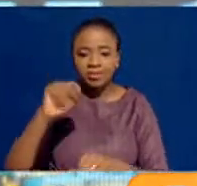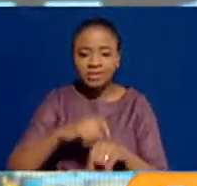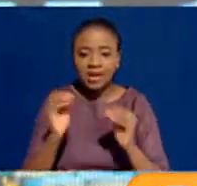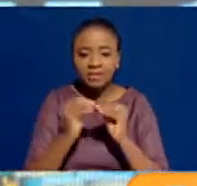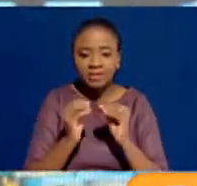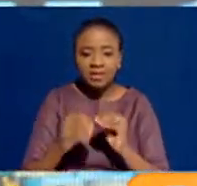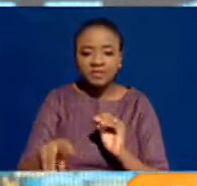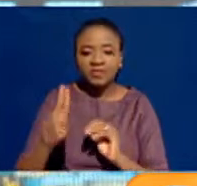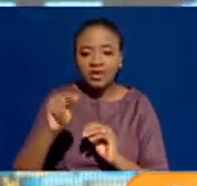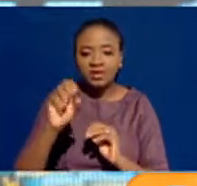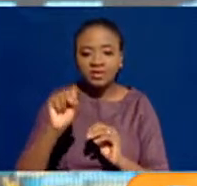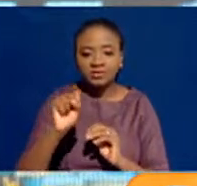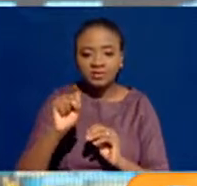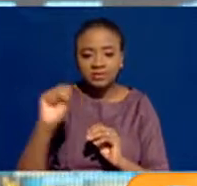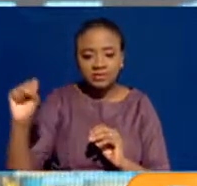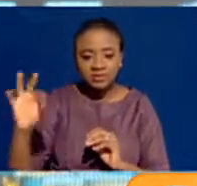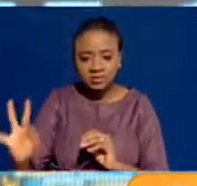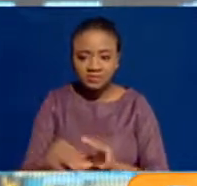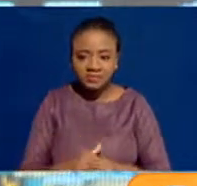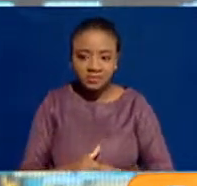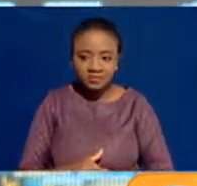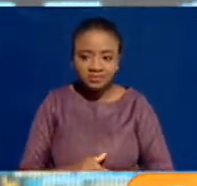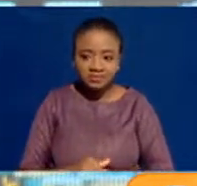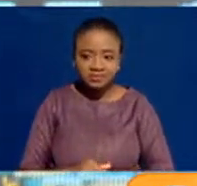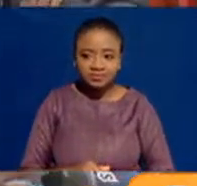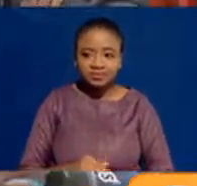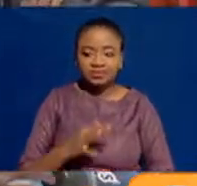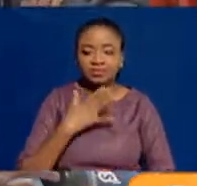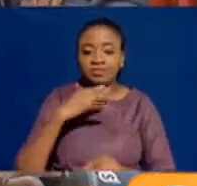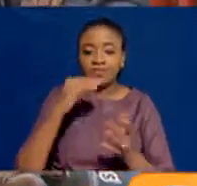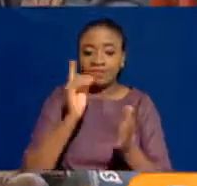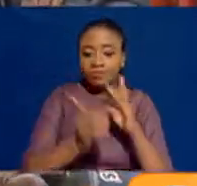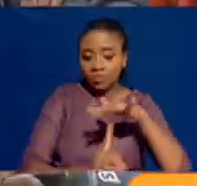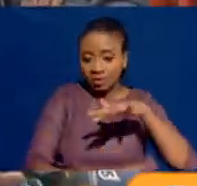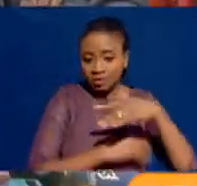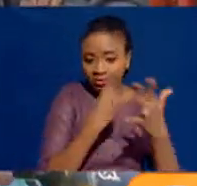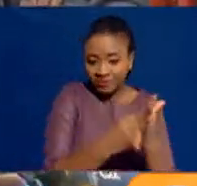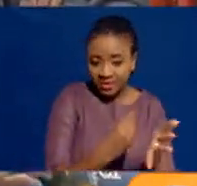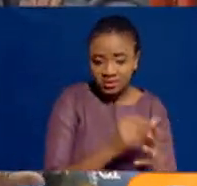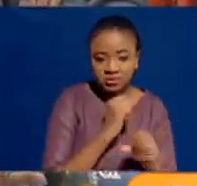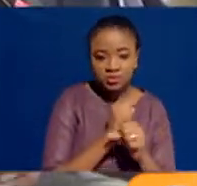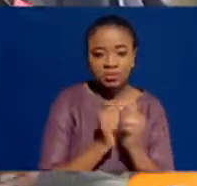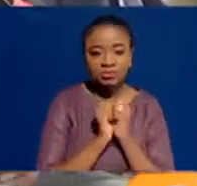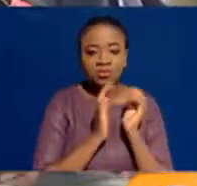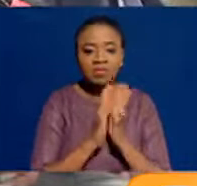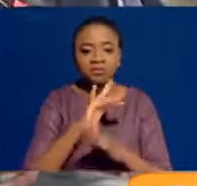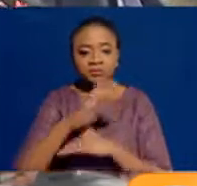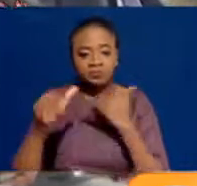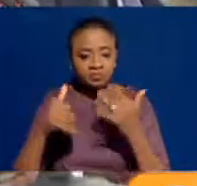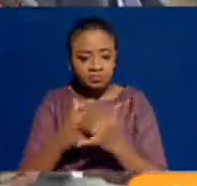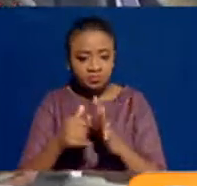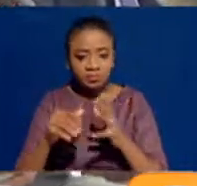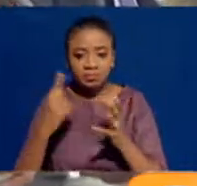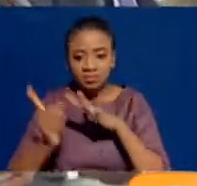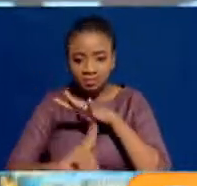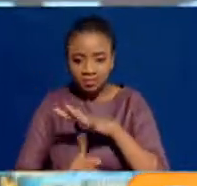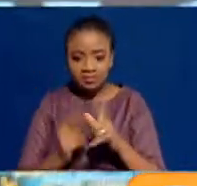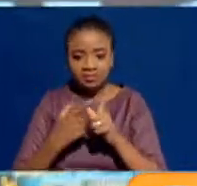Instructed the Ministry of Finance to work with all the other ministries so that we can shave